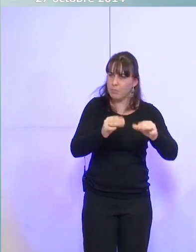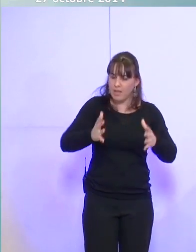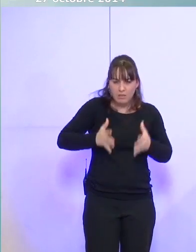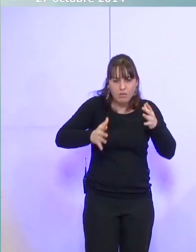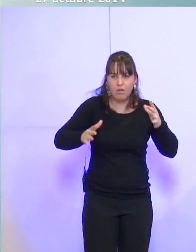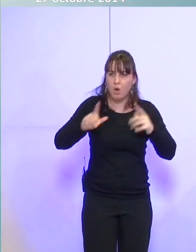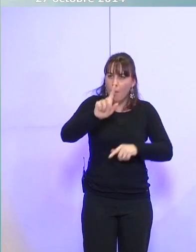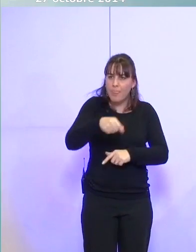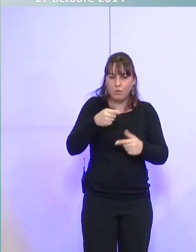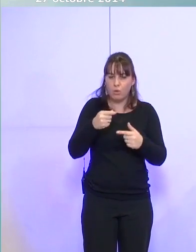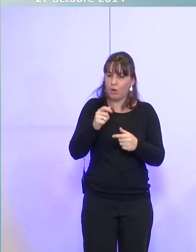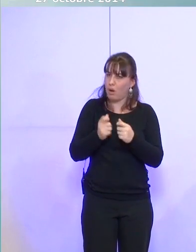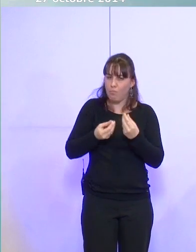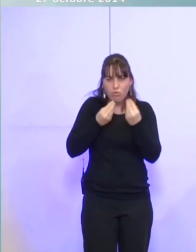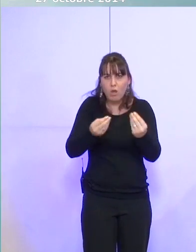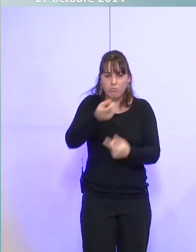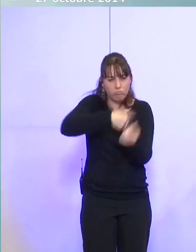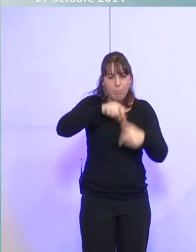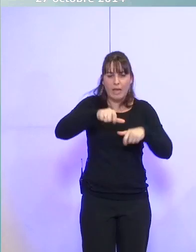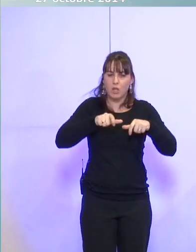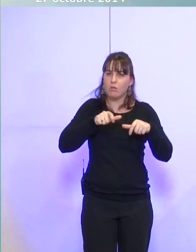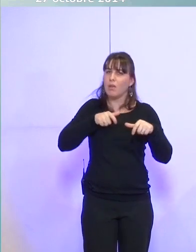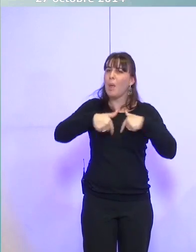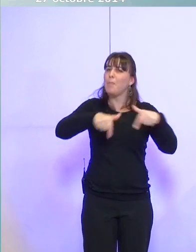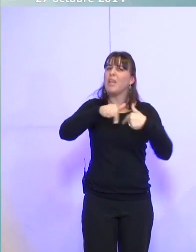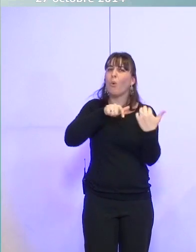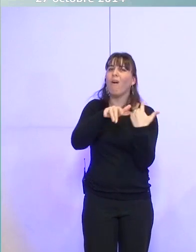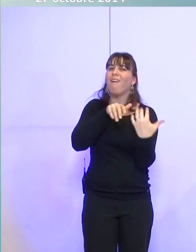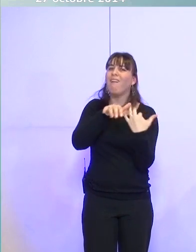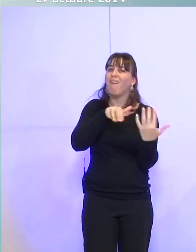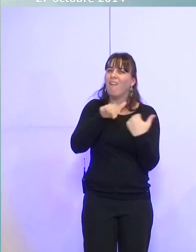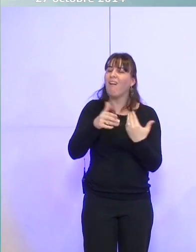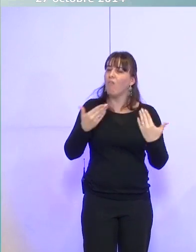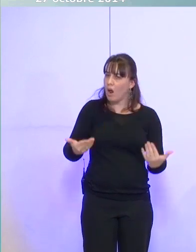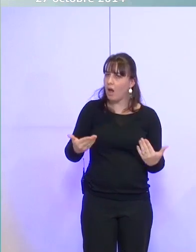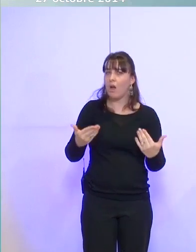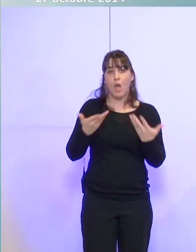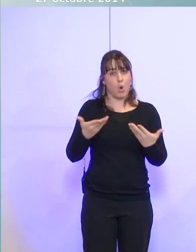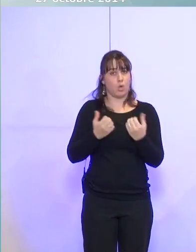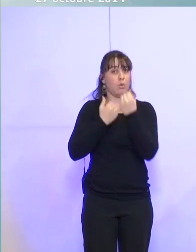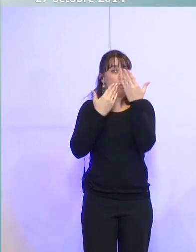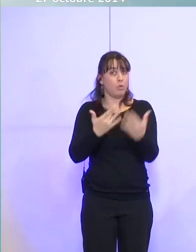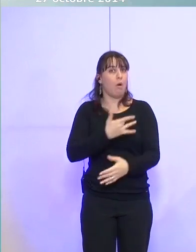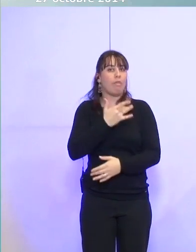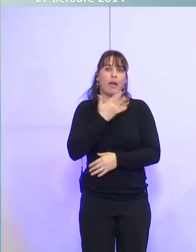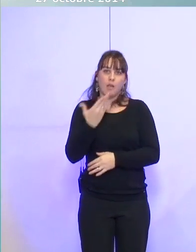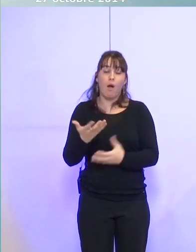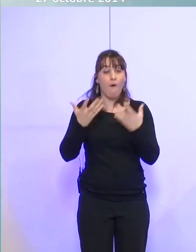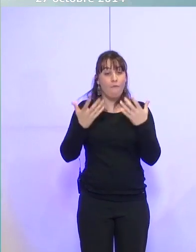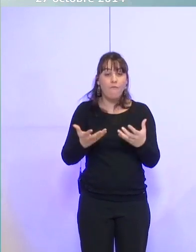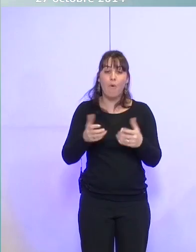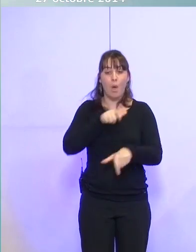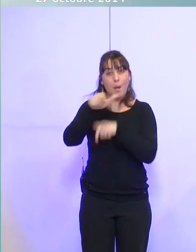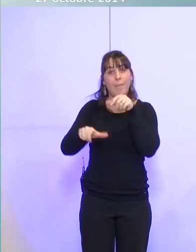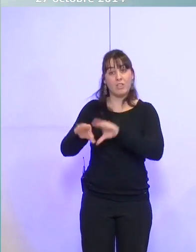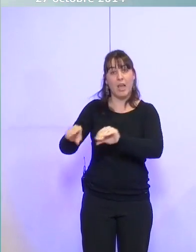donner aux piétons. Et surtout, ce qui nous intéresse aujourd'hui avec cette proposition, c'est bien de se tourner vers les